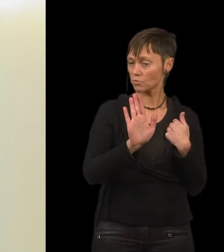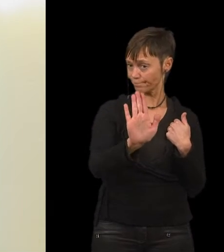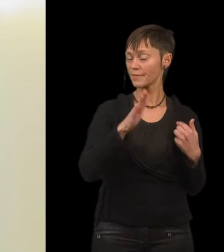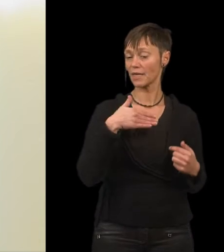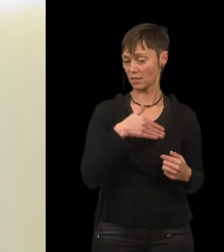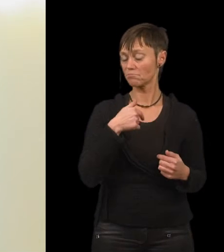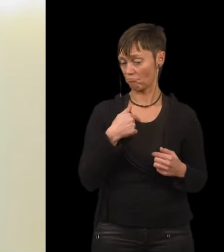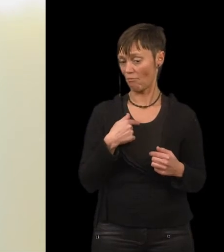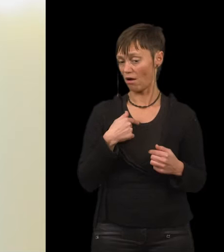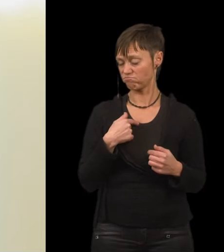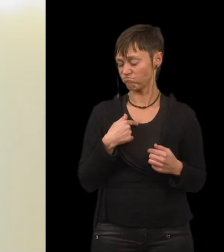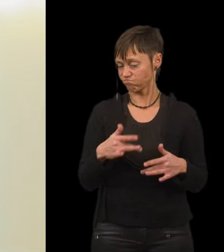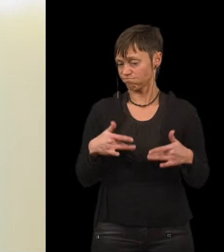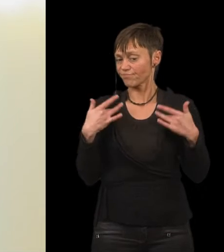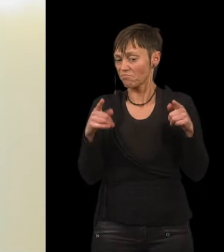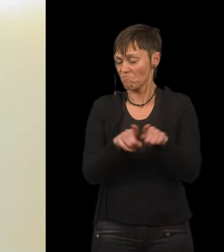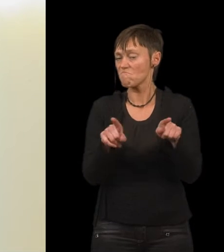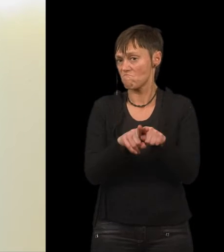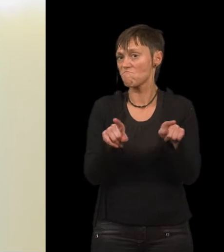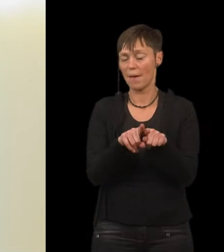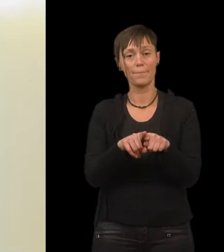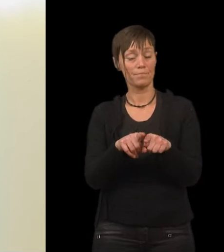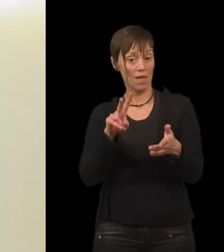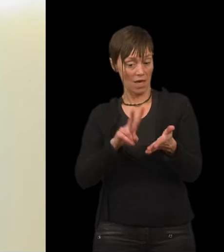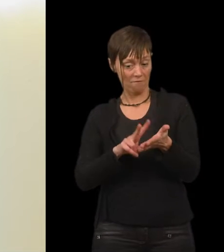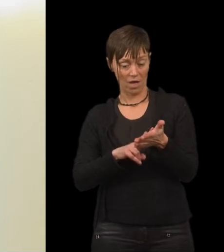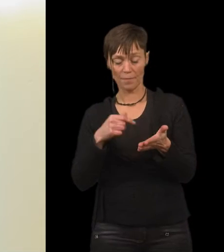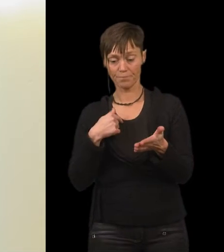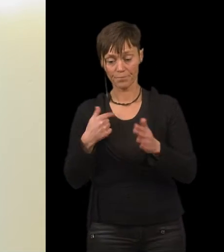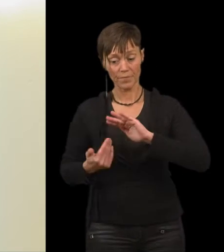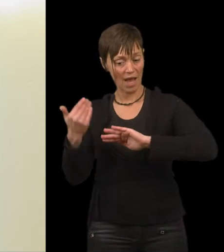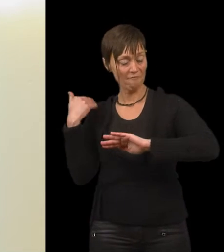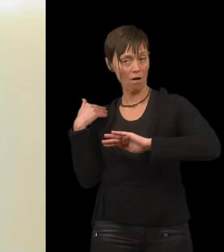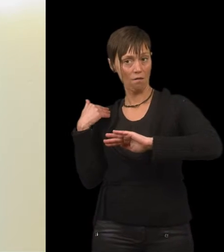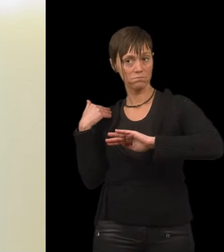que juste avant de prendre conscience de son handicap,